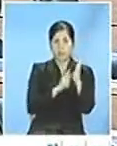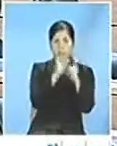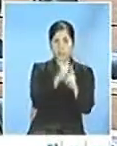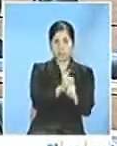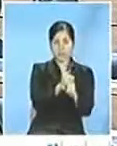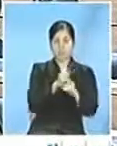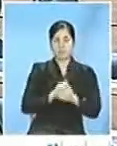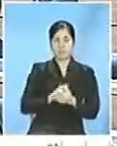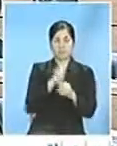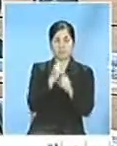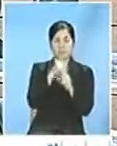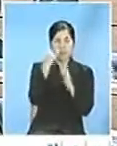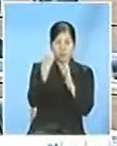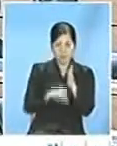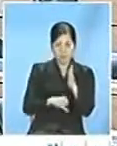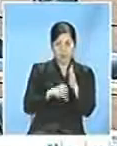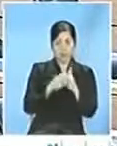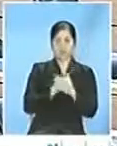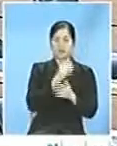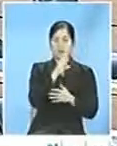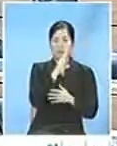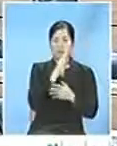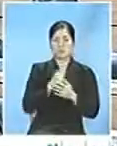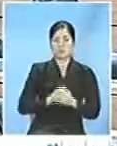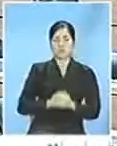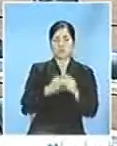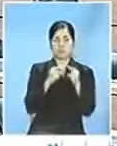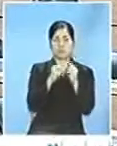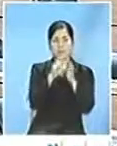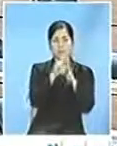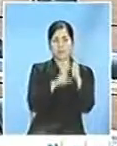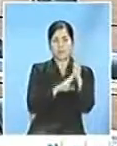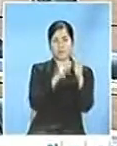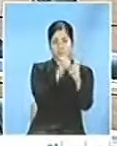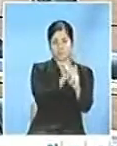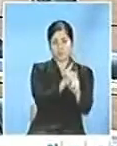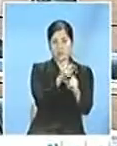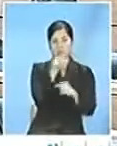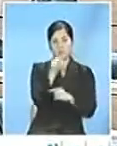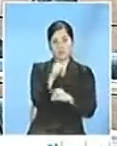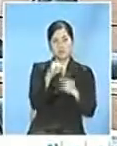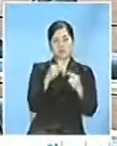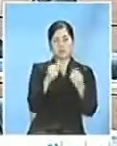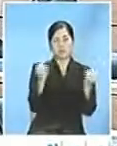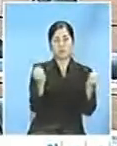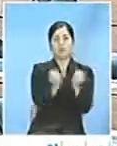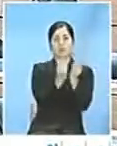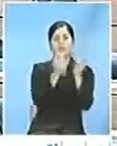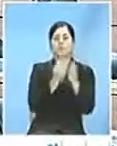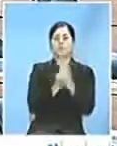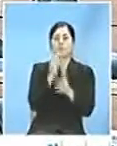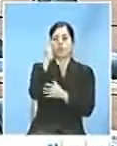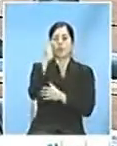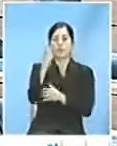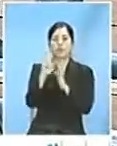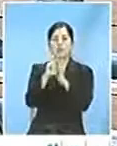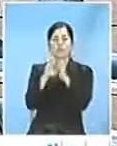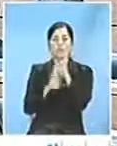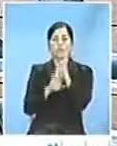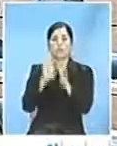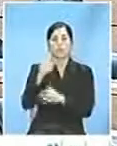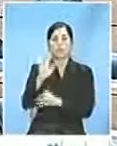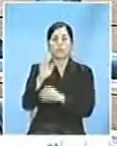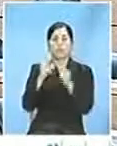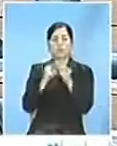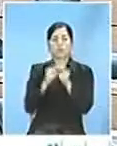ผิดอย่างนี้เกิดขึ้นถ้าหลักนี้ของประเทศไทยสูญเสียไปความเป็นระบบของสังคมไทย